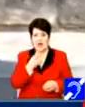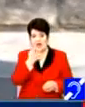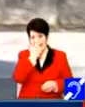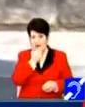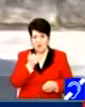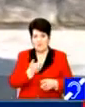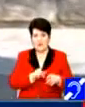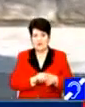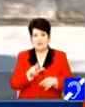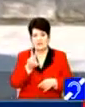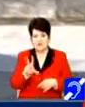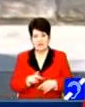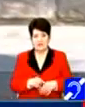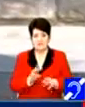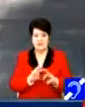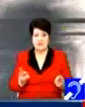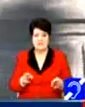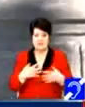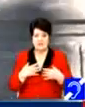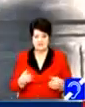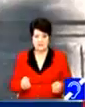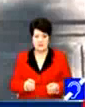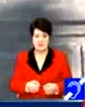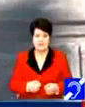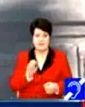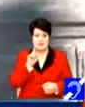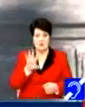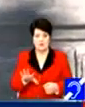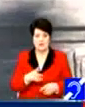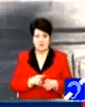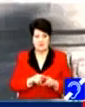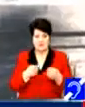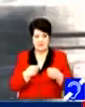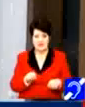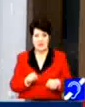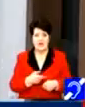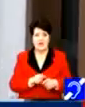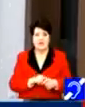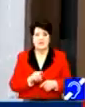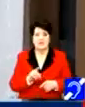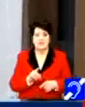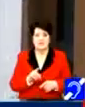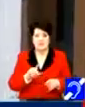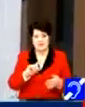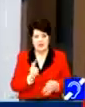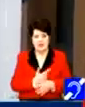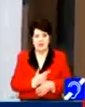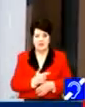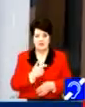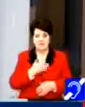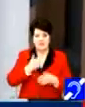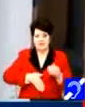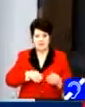Ministerul Sănătății, mai degrabă, tolerează această vânzare. Și desigur că vor fi iarăși la